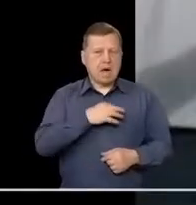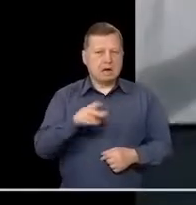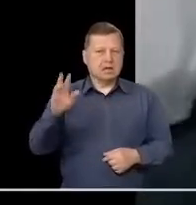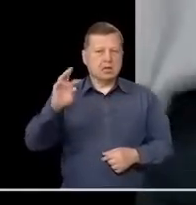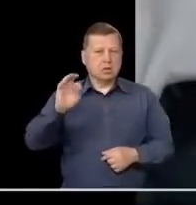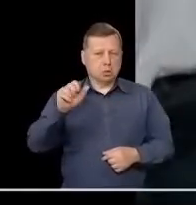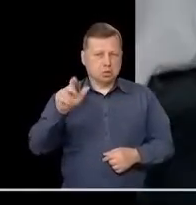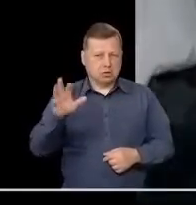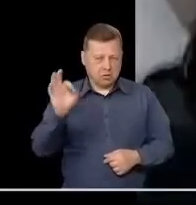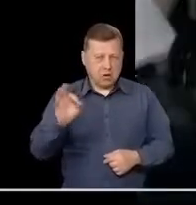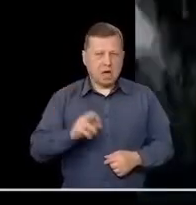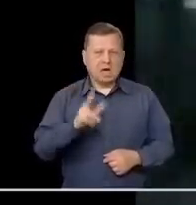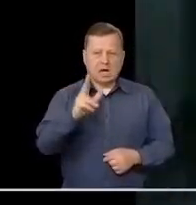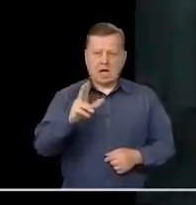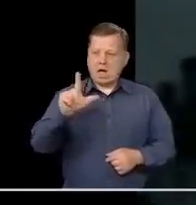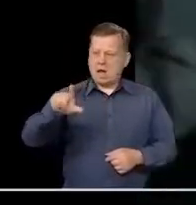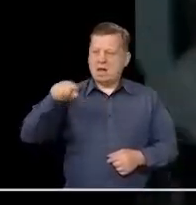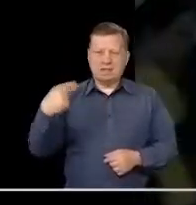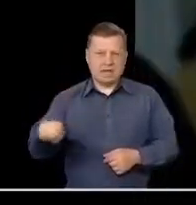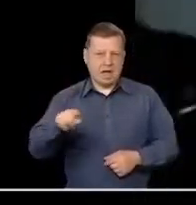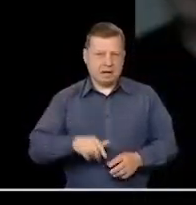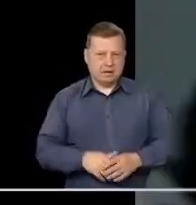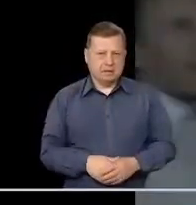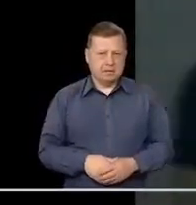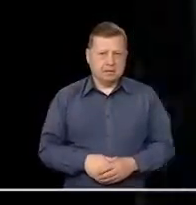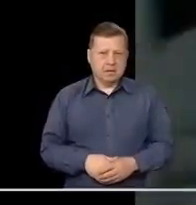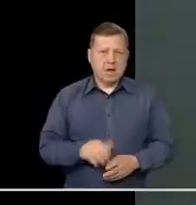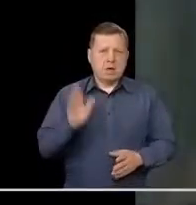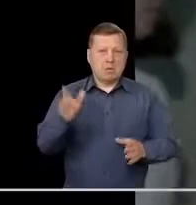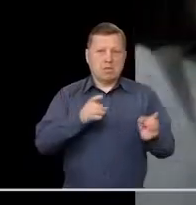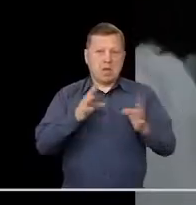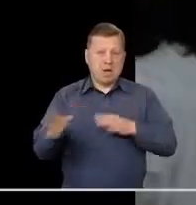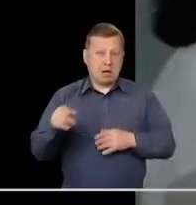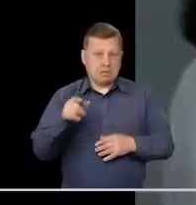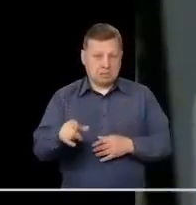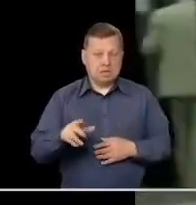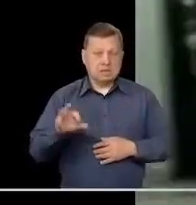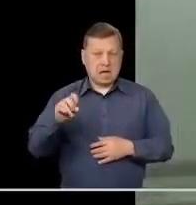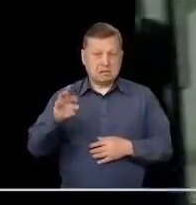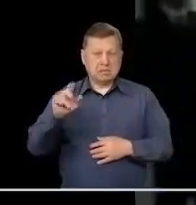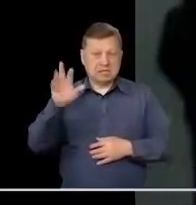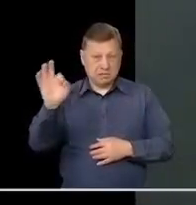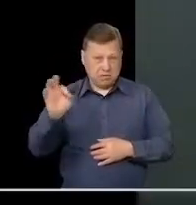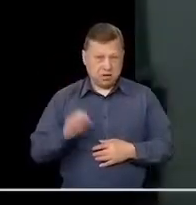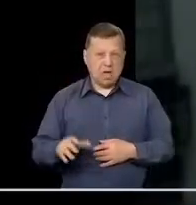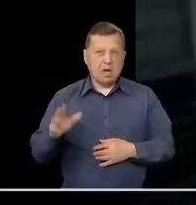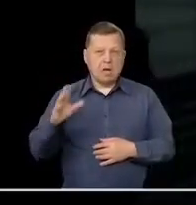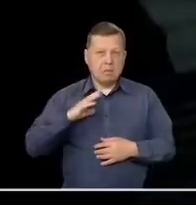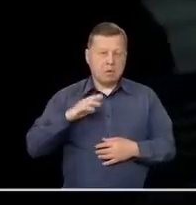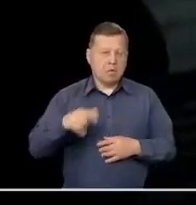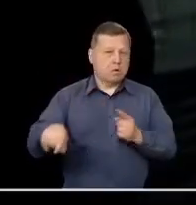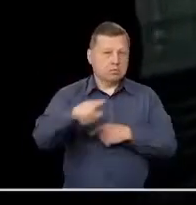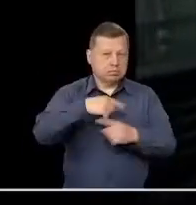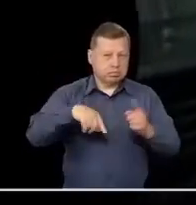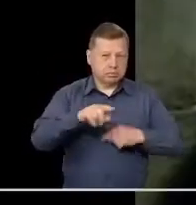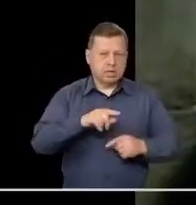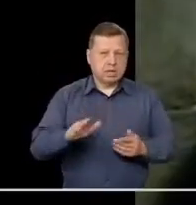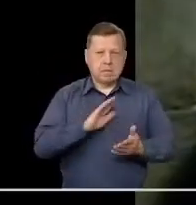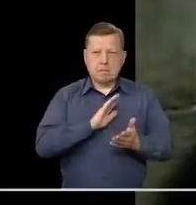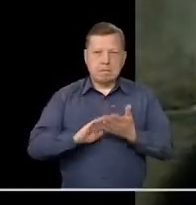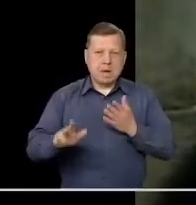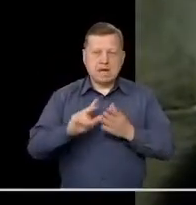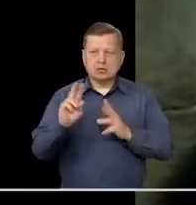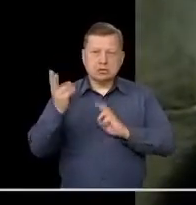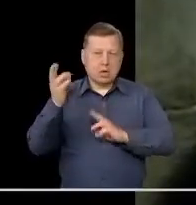Kongresu Liberalno-Demokratycznego. Niemal natychmiast słowa Zarembskiego jako własne ustalenia, bez zaznaczenia